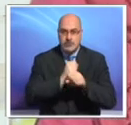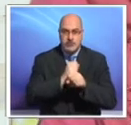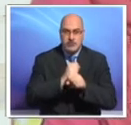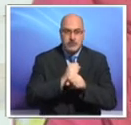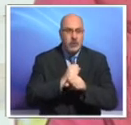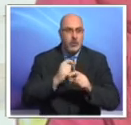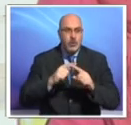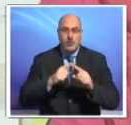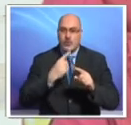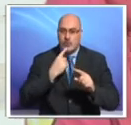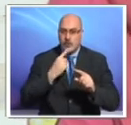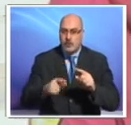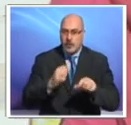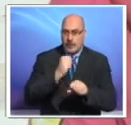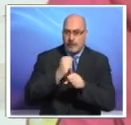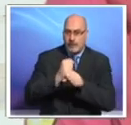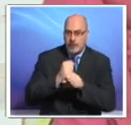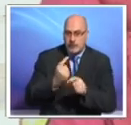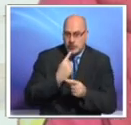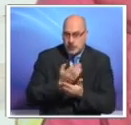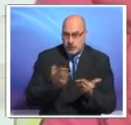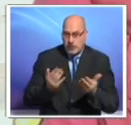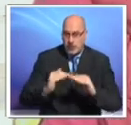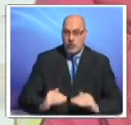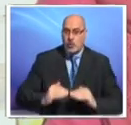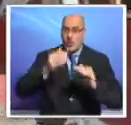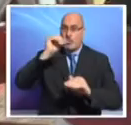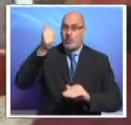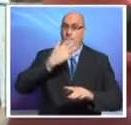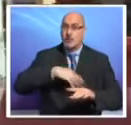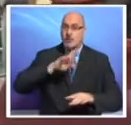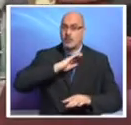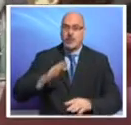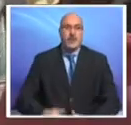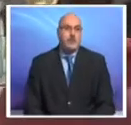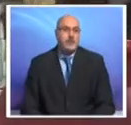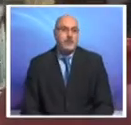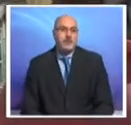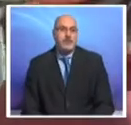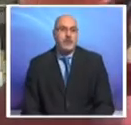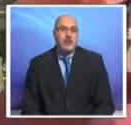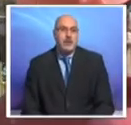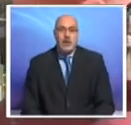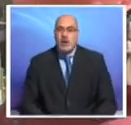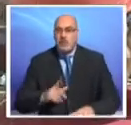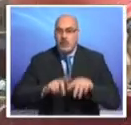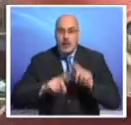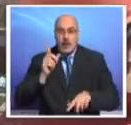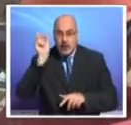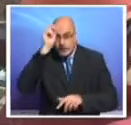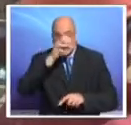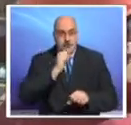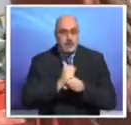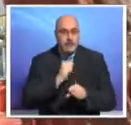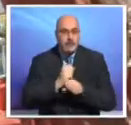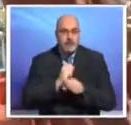مناصب من أصغر عامل في الورشة إلى المسؤول الأول على الورشة. وسائل ليست بالبسيطة تستخدم